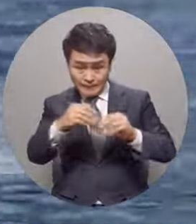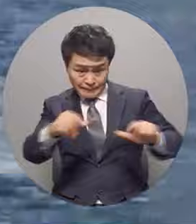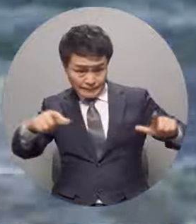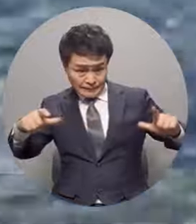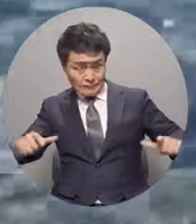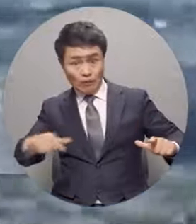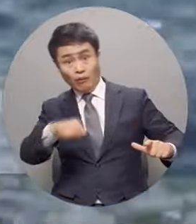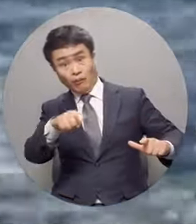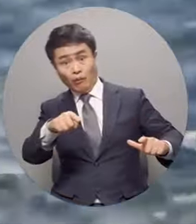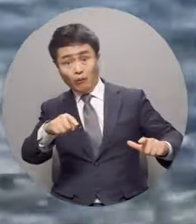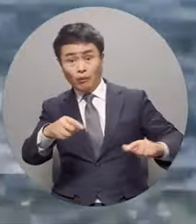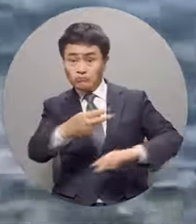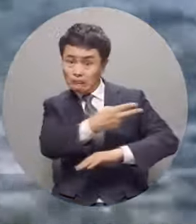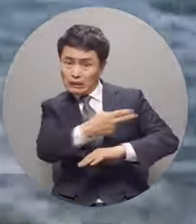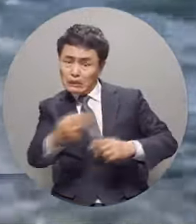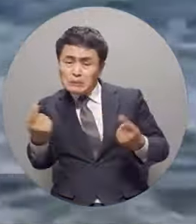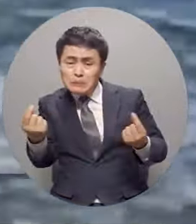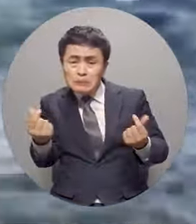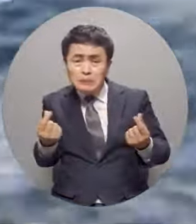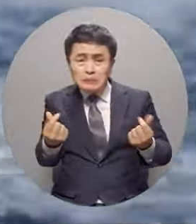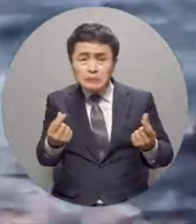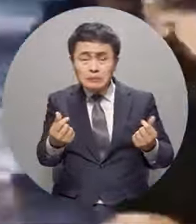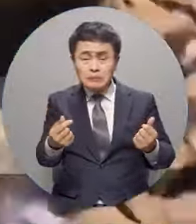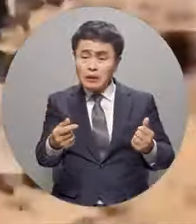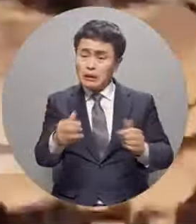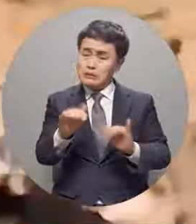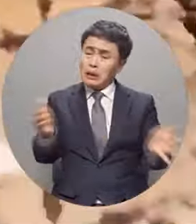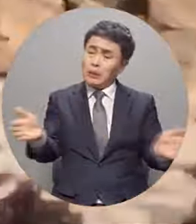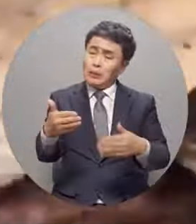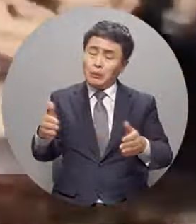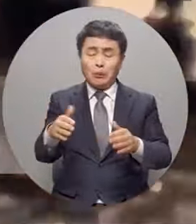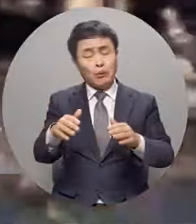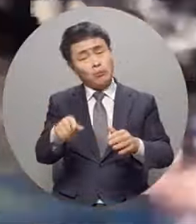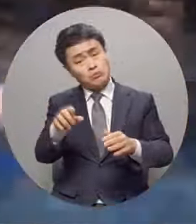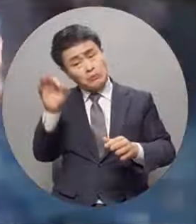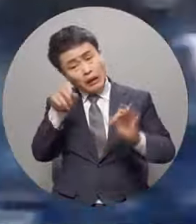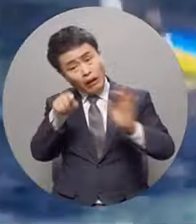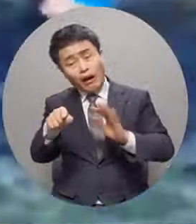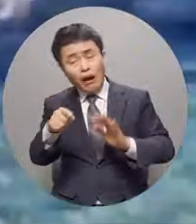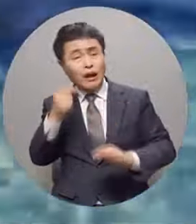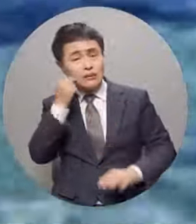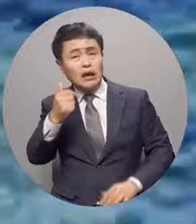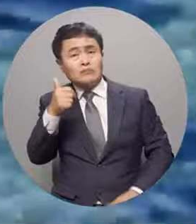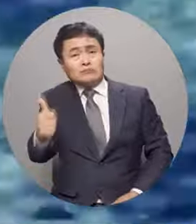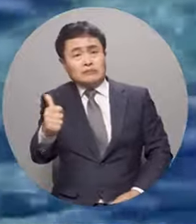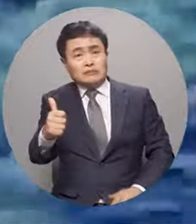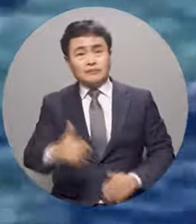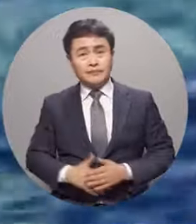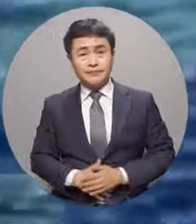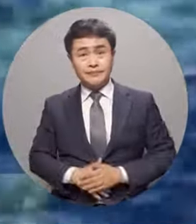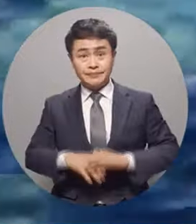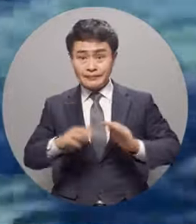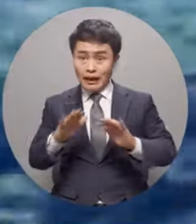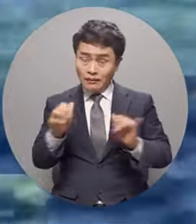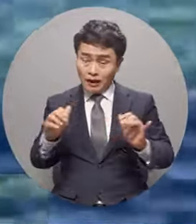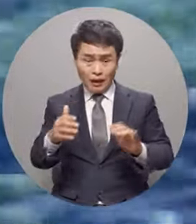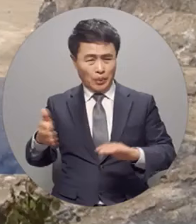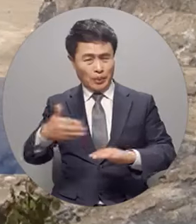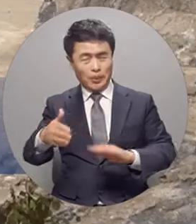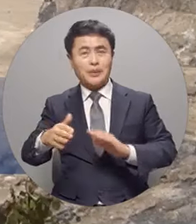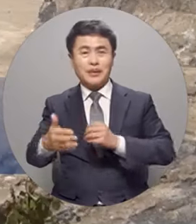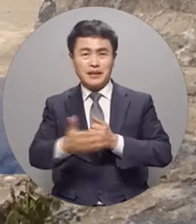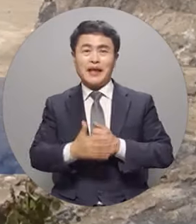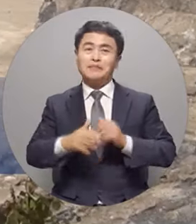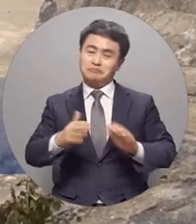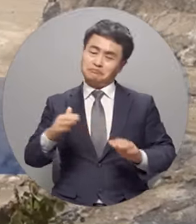언뜻보기에 해수욕장과 흡사해 한적한 곳을 찾는 피서객들에게 인기가 사람들이 많이 없으니까